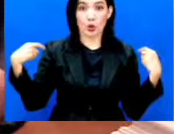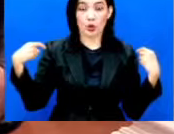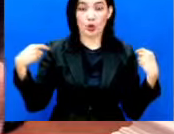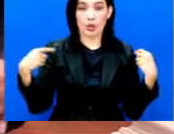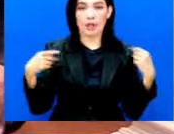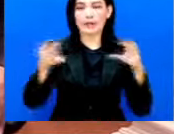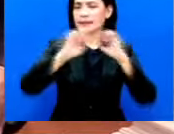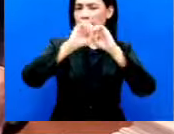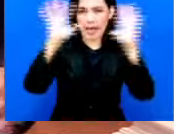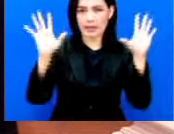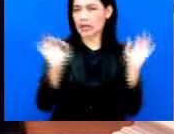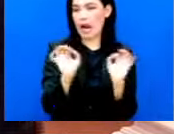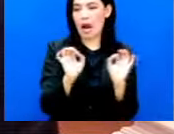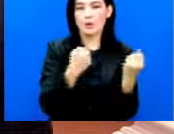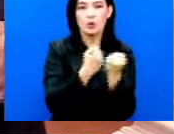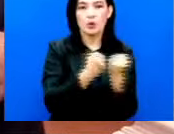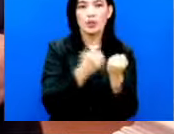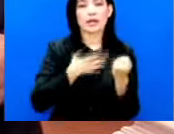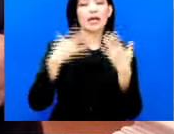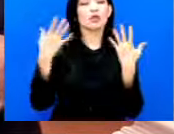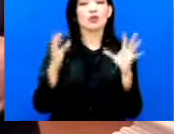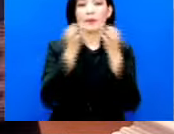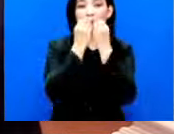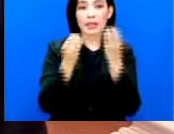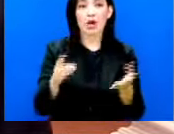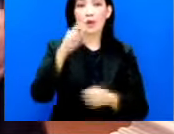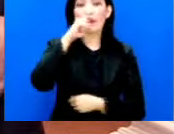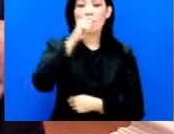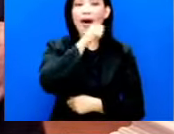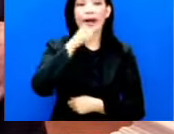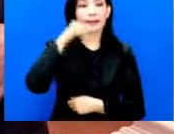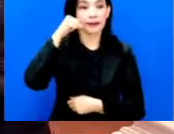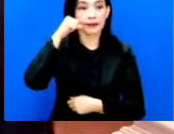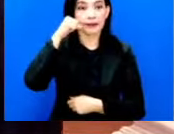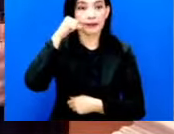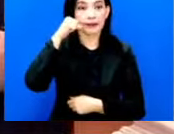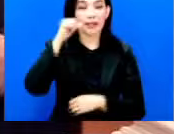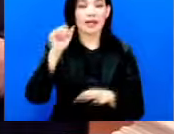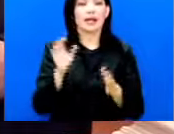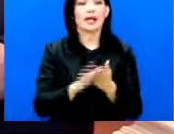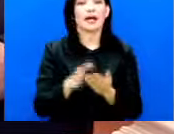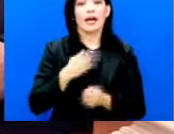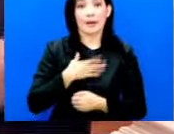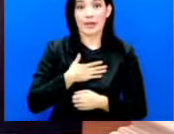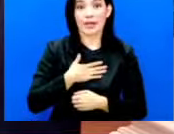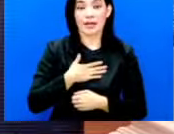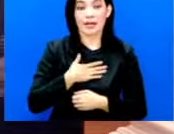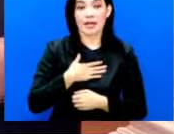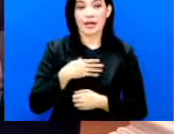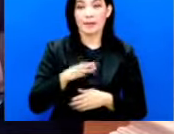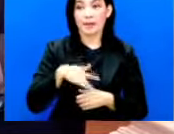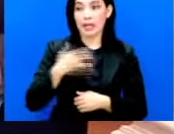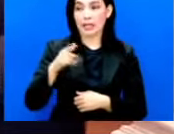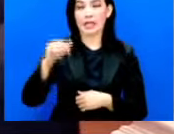Ya, jelas itu. Saya sudah beritahu Pak Anies. Pak Anies, Anda sebagai adik, ini bukan momen